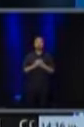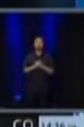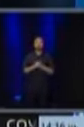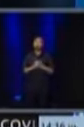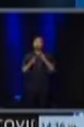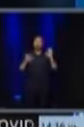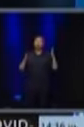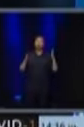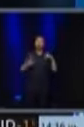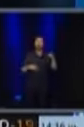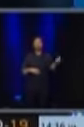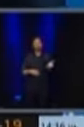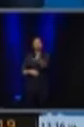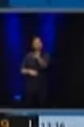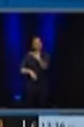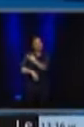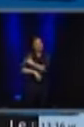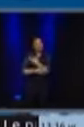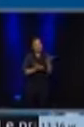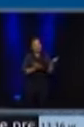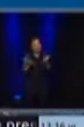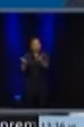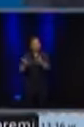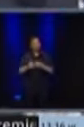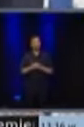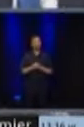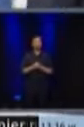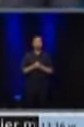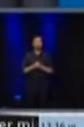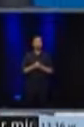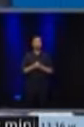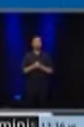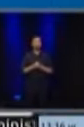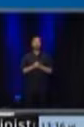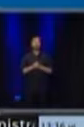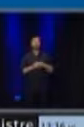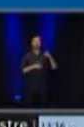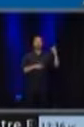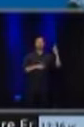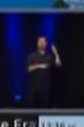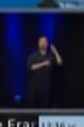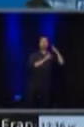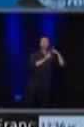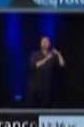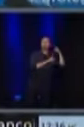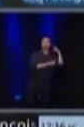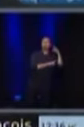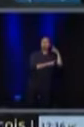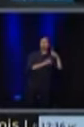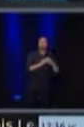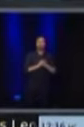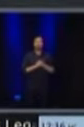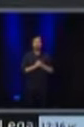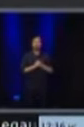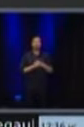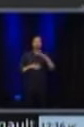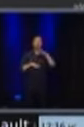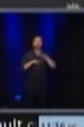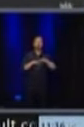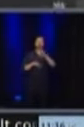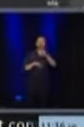vaccinés. À plus long terme, vous parlez d'un mode de vie nomade. Ça m'amène à ma deuxième question. J'aimerais savoir,